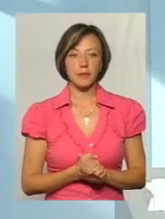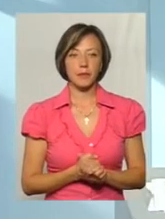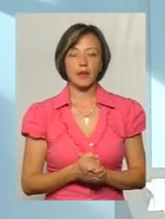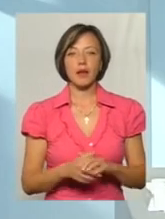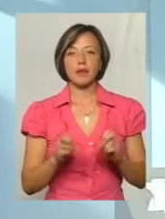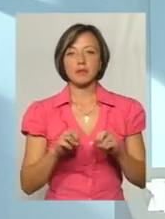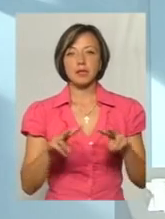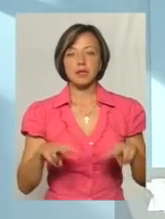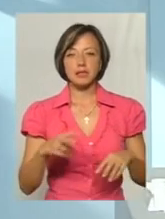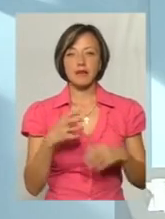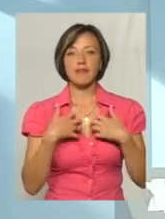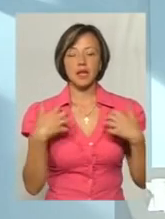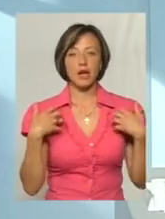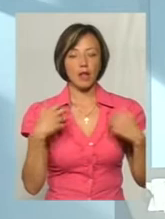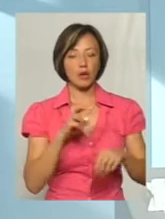медицини